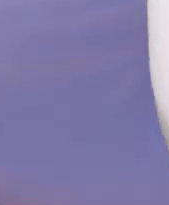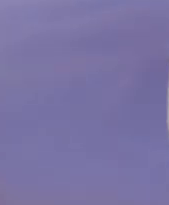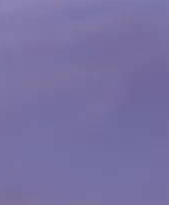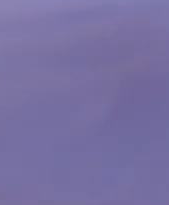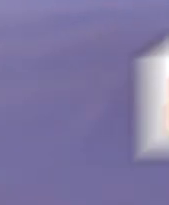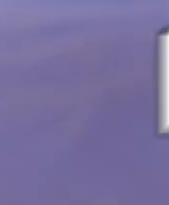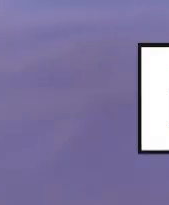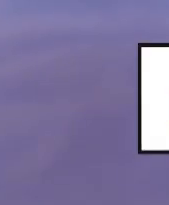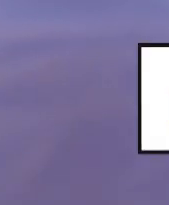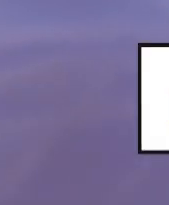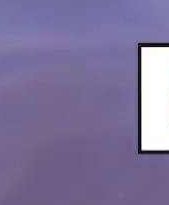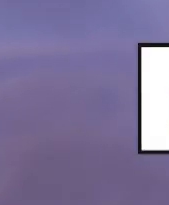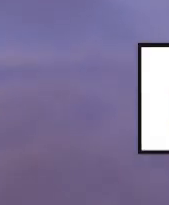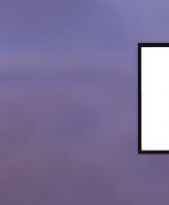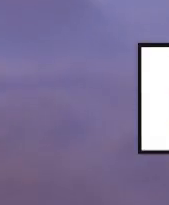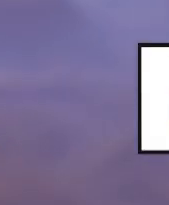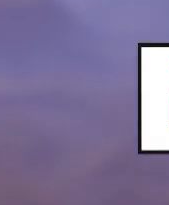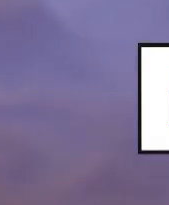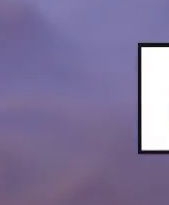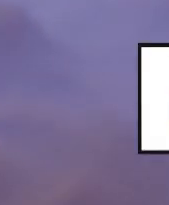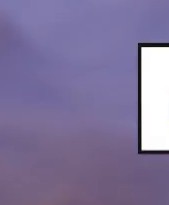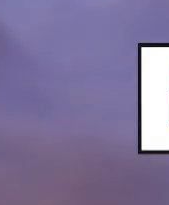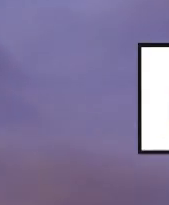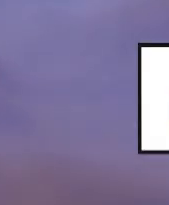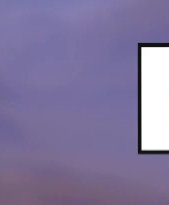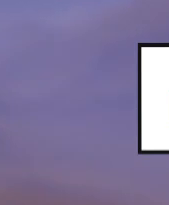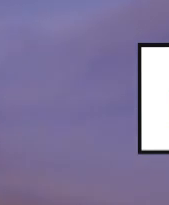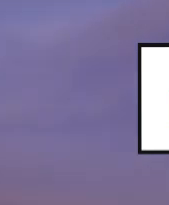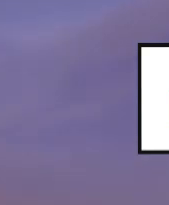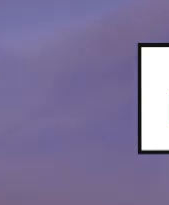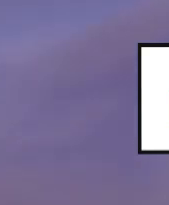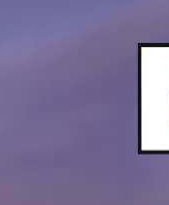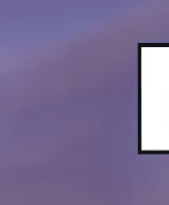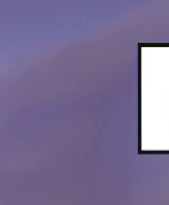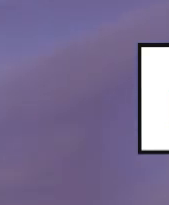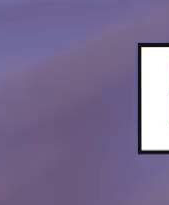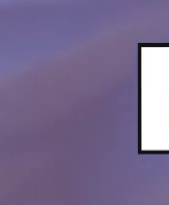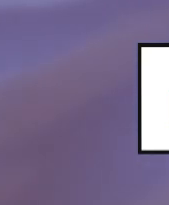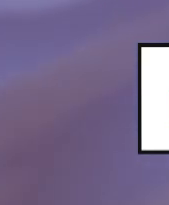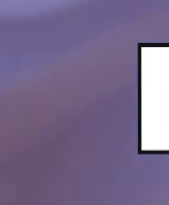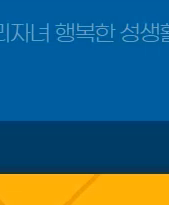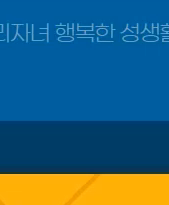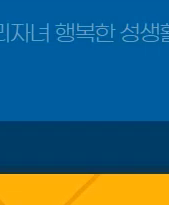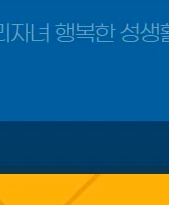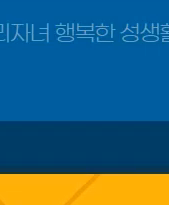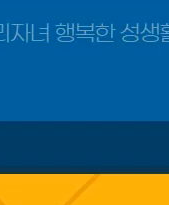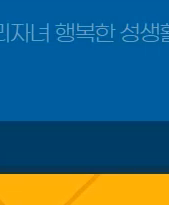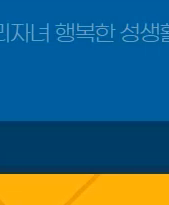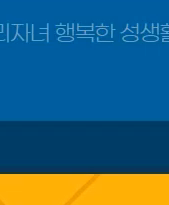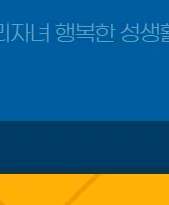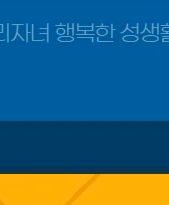안녕하십니까? 산부인과 전문의 의학박사 박혜선입니다. 산부인과 의사가 하는 아들딸 성교육 두 번째 시간.